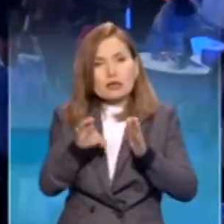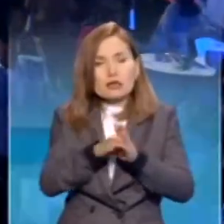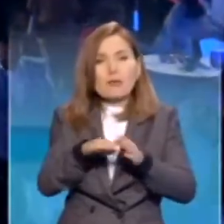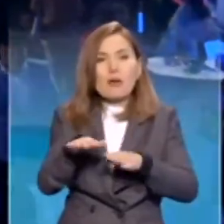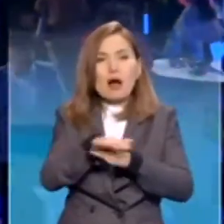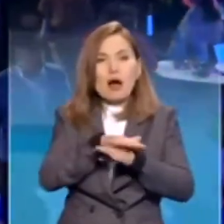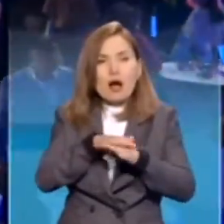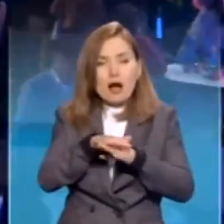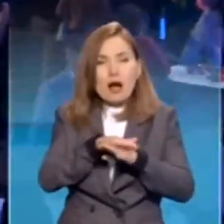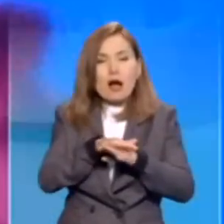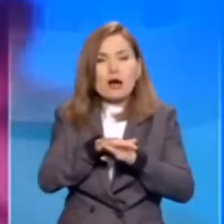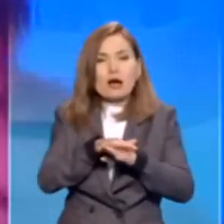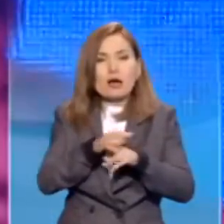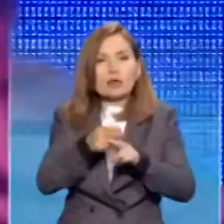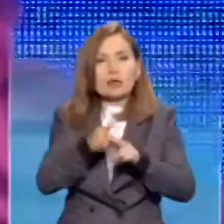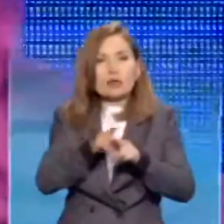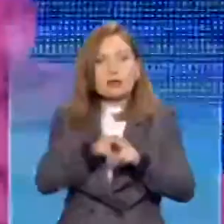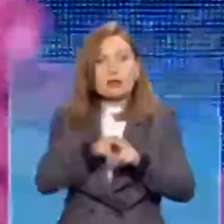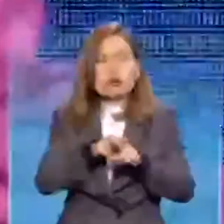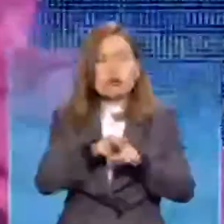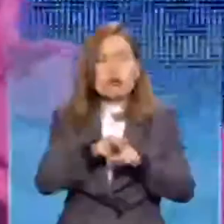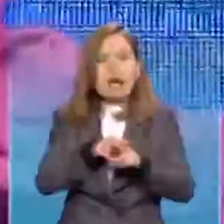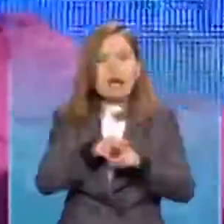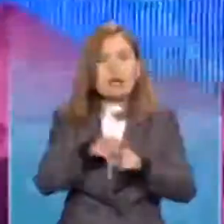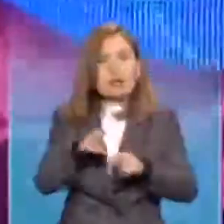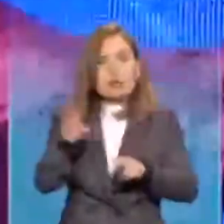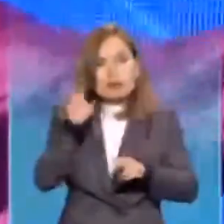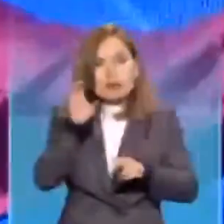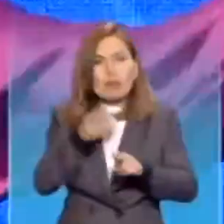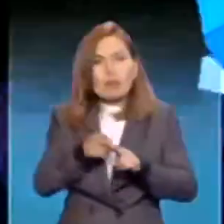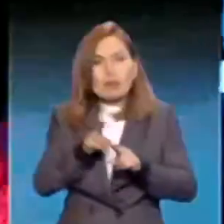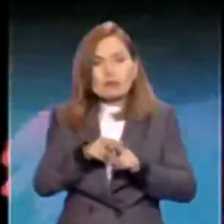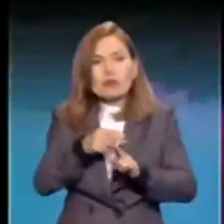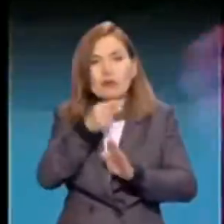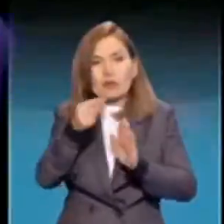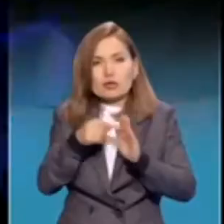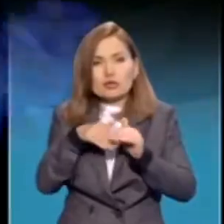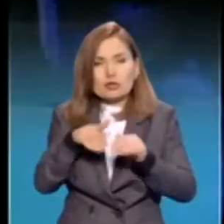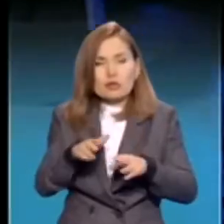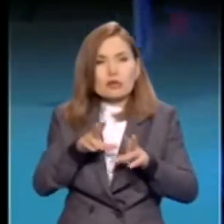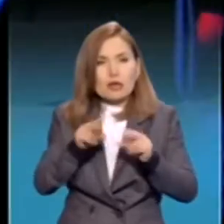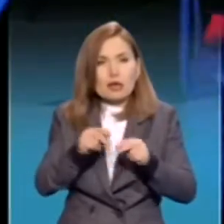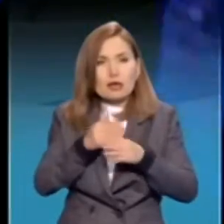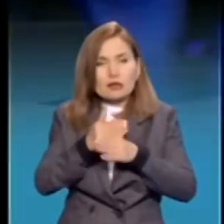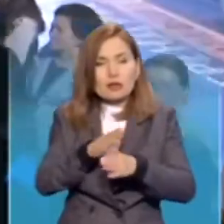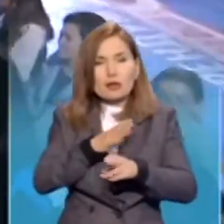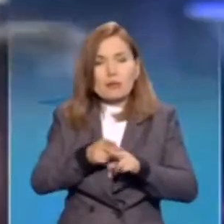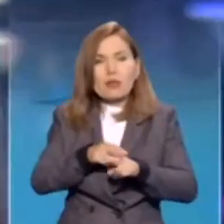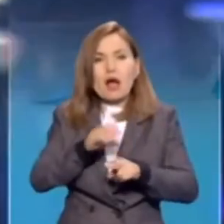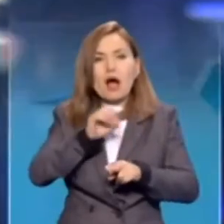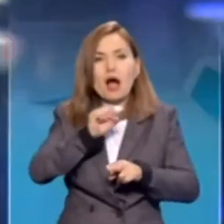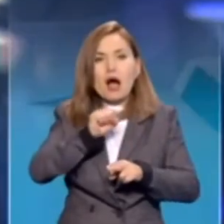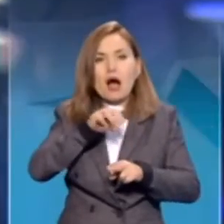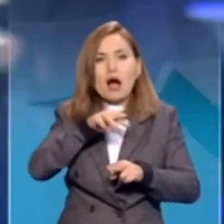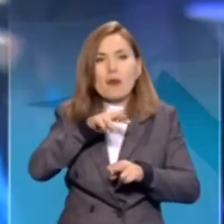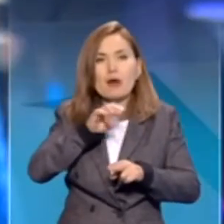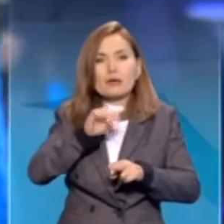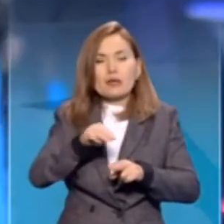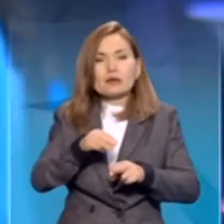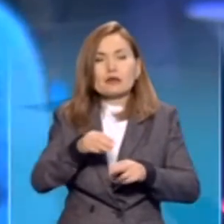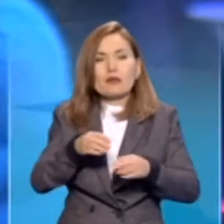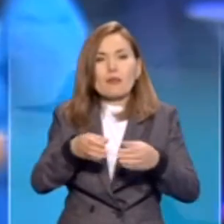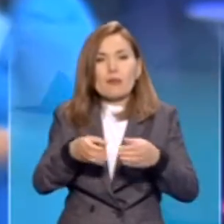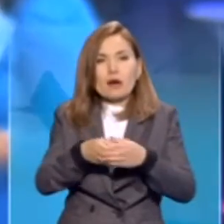мына екі қоржынымызды толтырып келдік. Мына жақында ғана Аманат партиясының төрағасы, мына мәжілістің